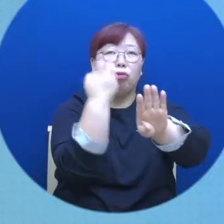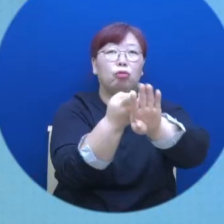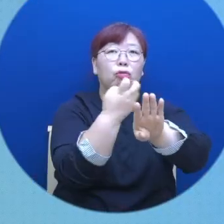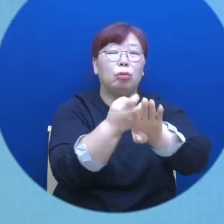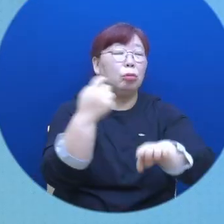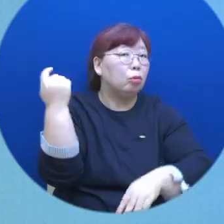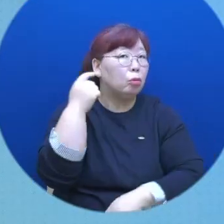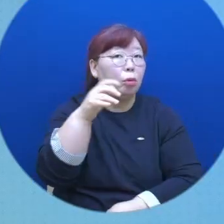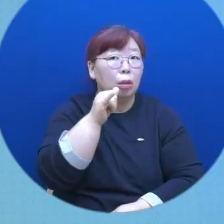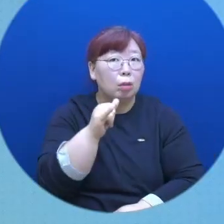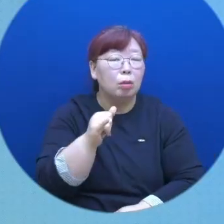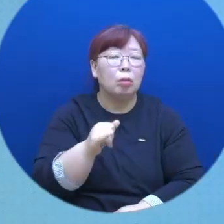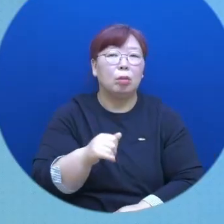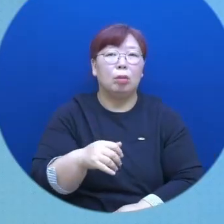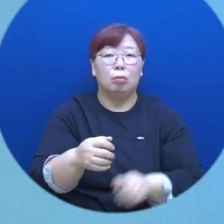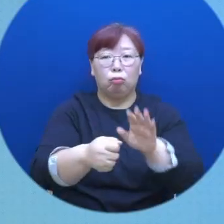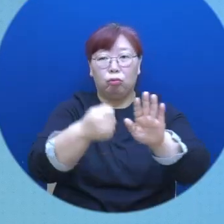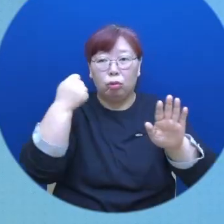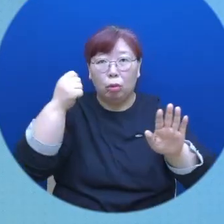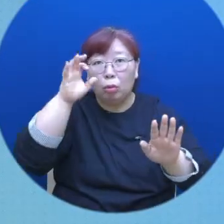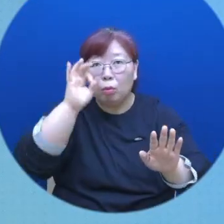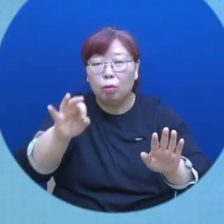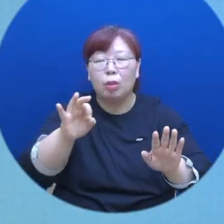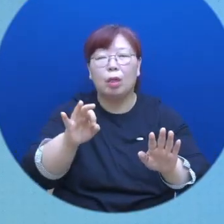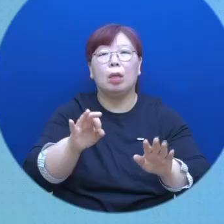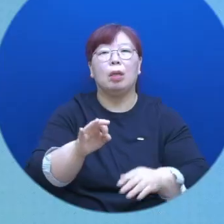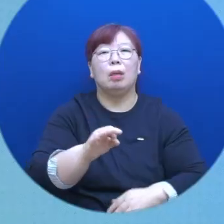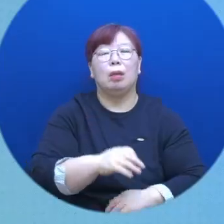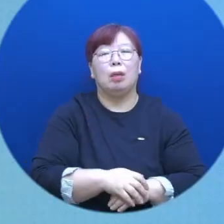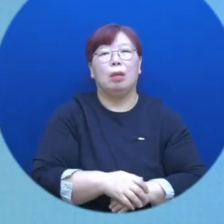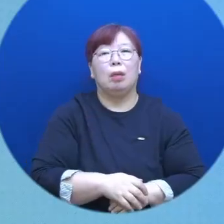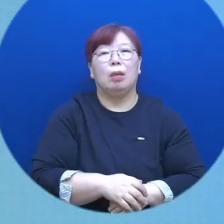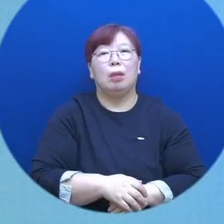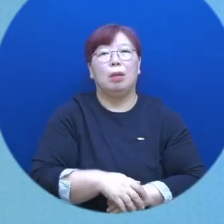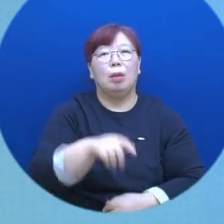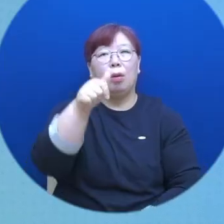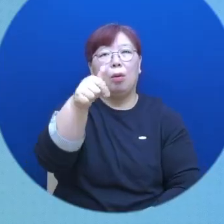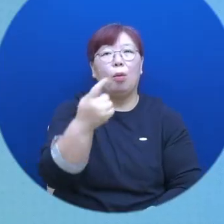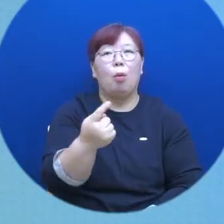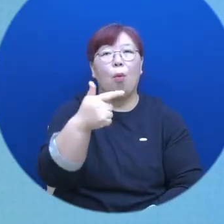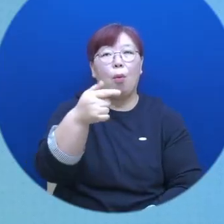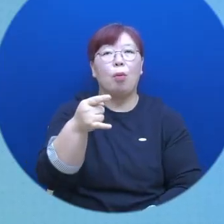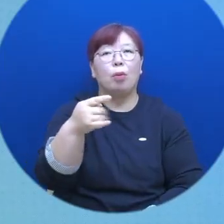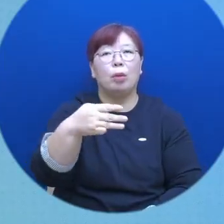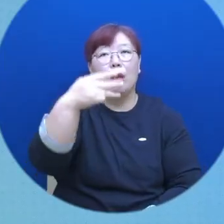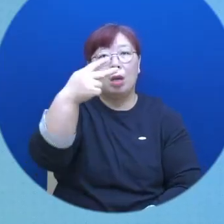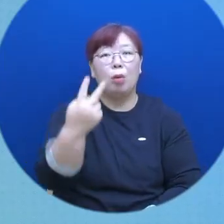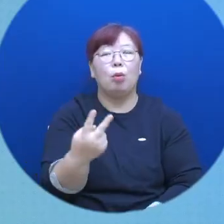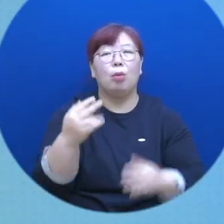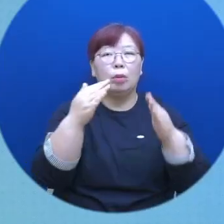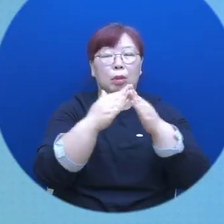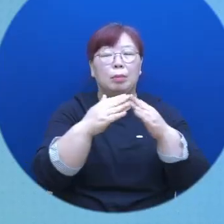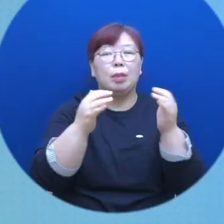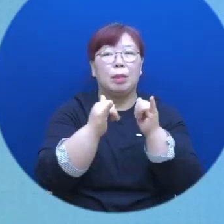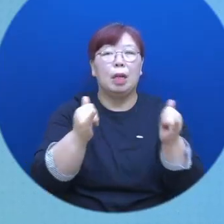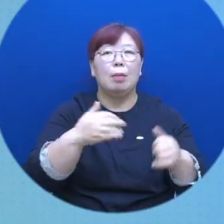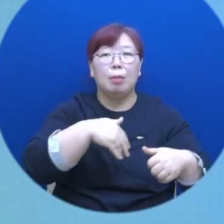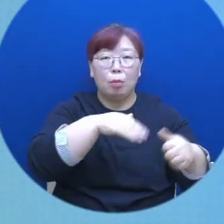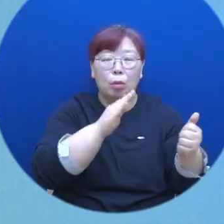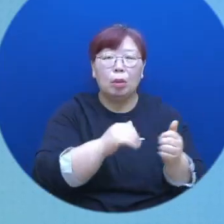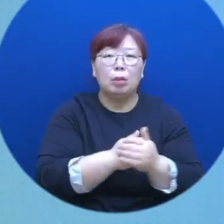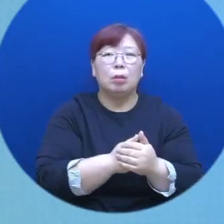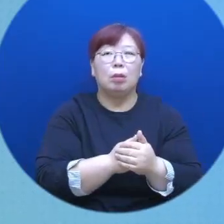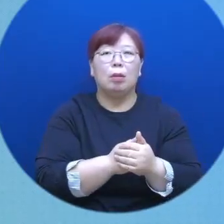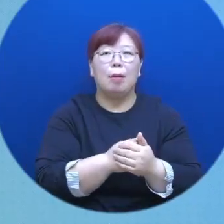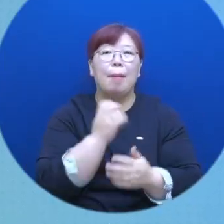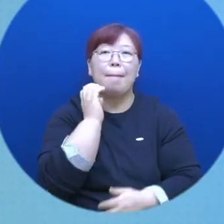왔어요? 가이사라의 이 고넬료의 집에서 사람을 보낸 거예요.